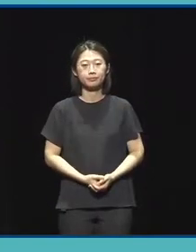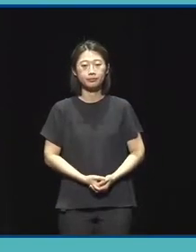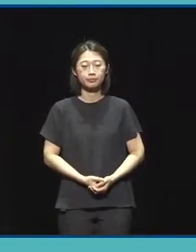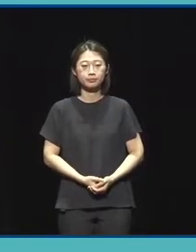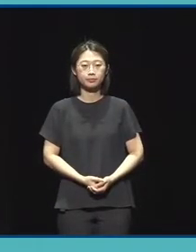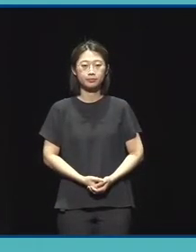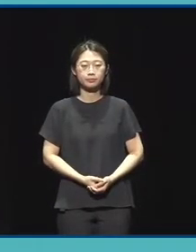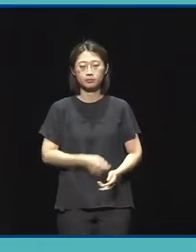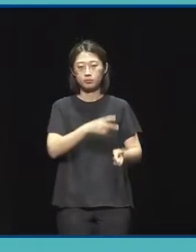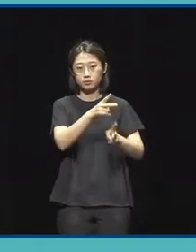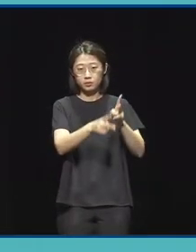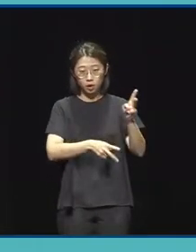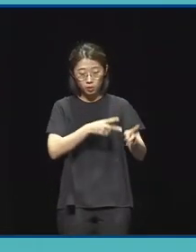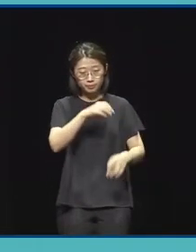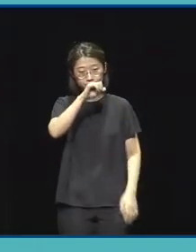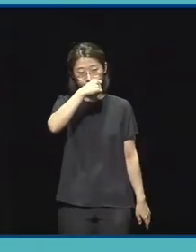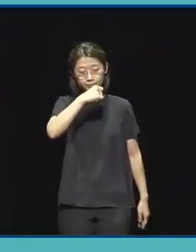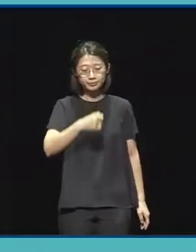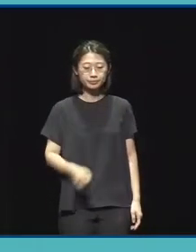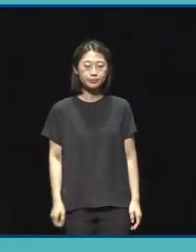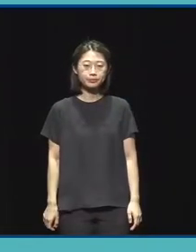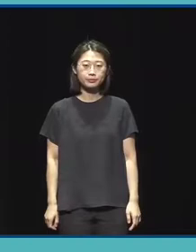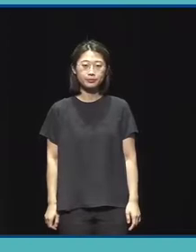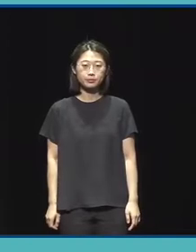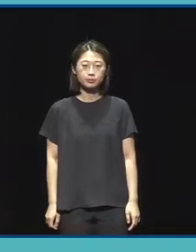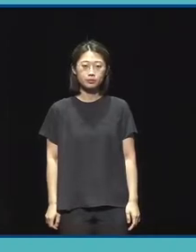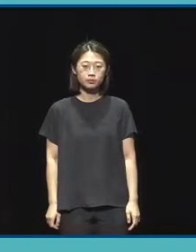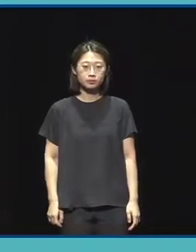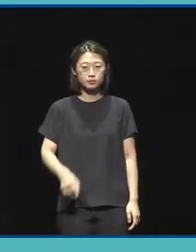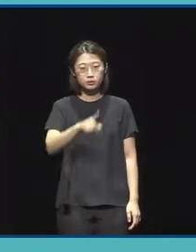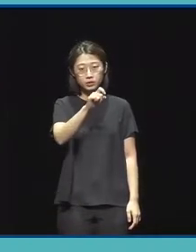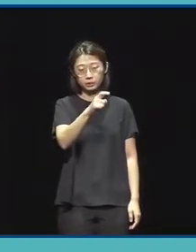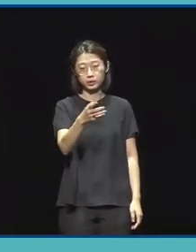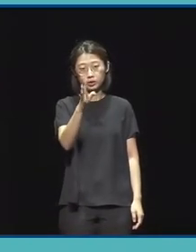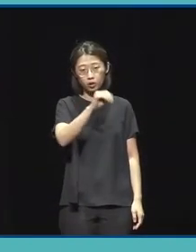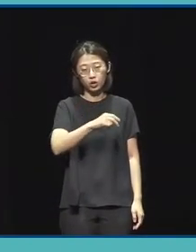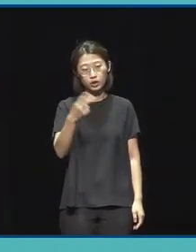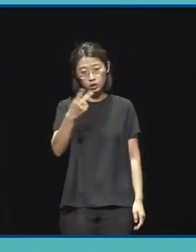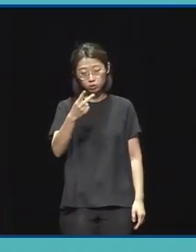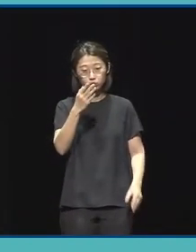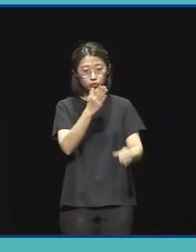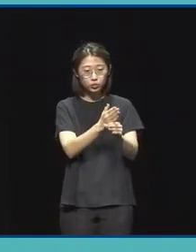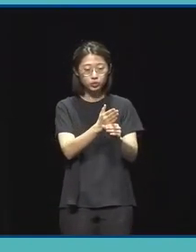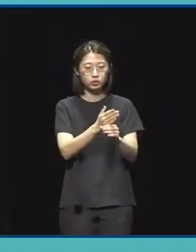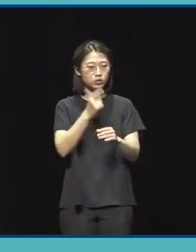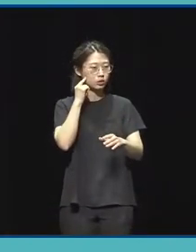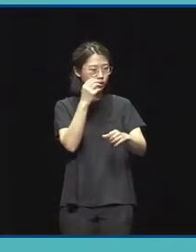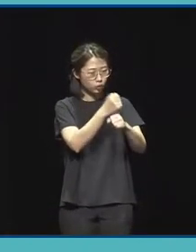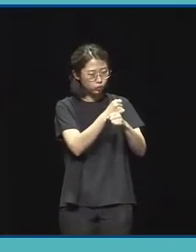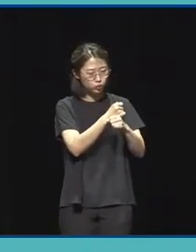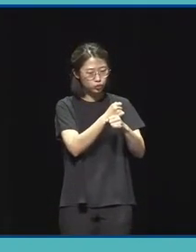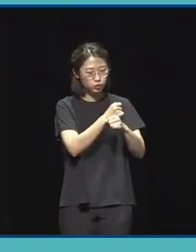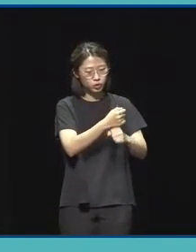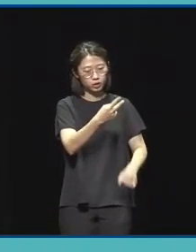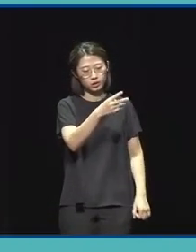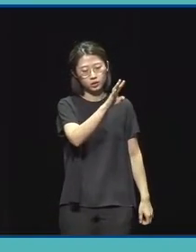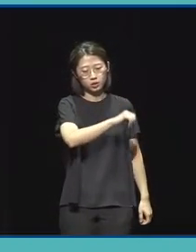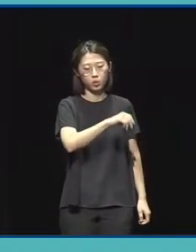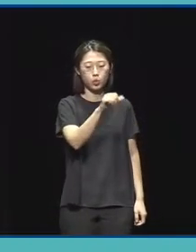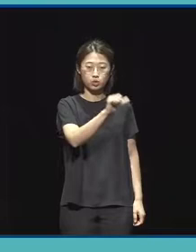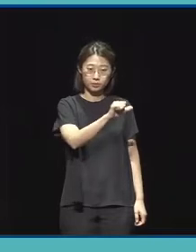네 사업 예산입니다 전체 총 11억 2천만원인데요 사전 연구 유형은 2억 5천만원으로